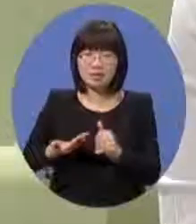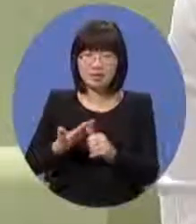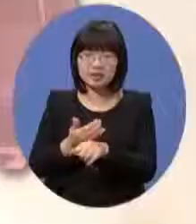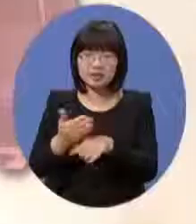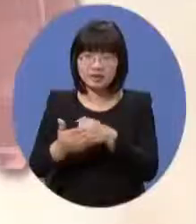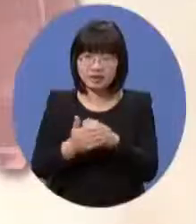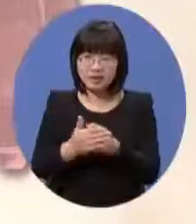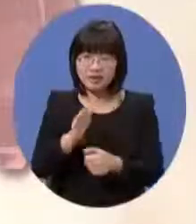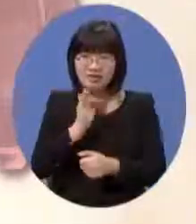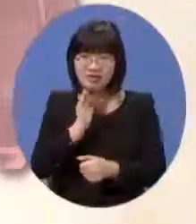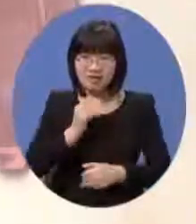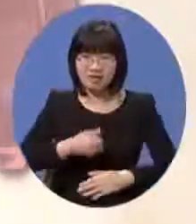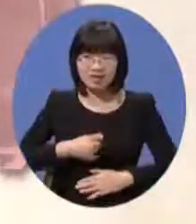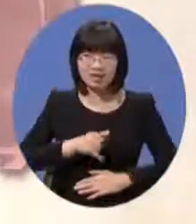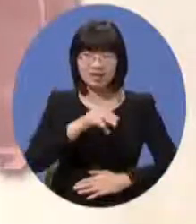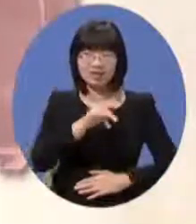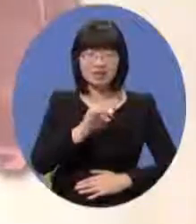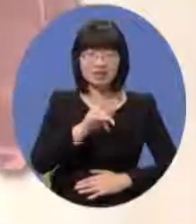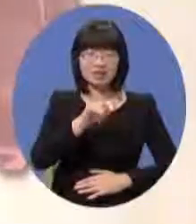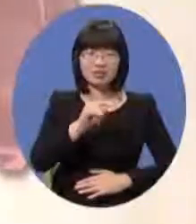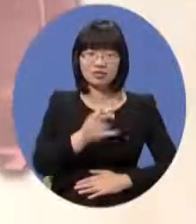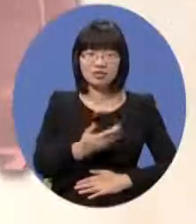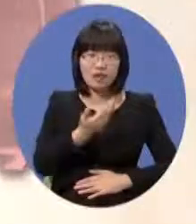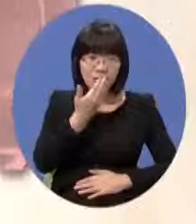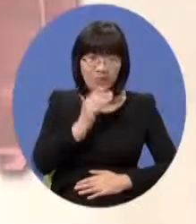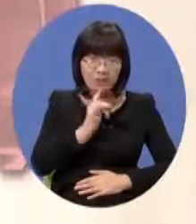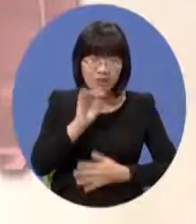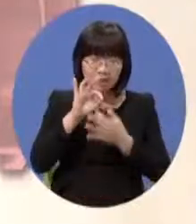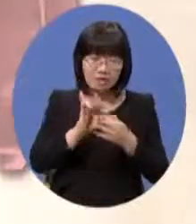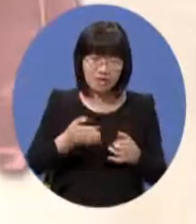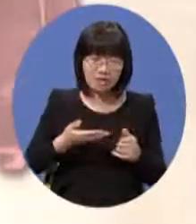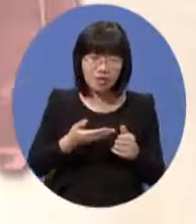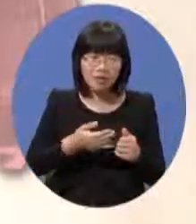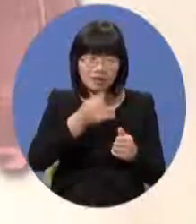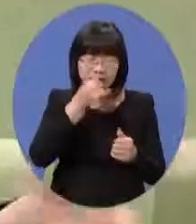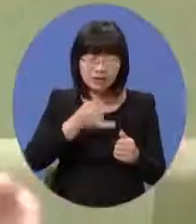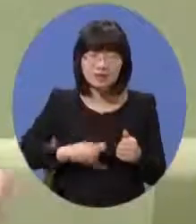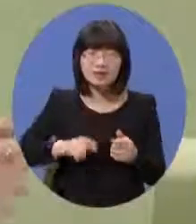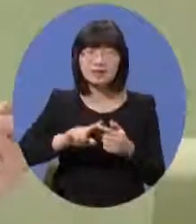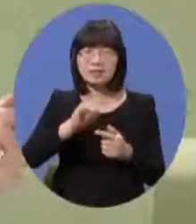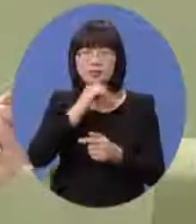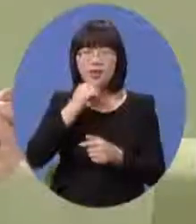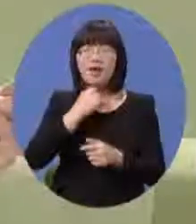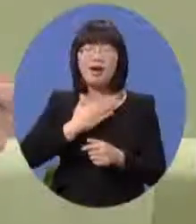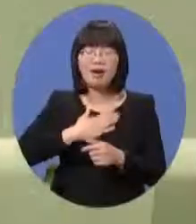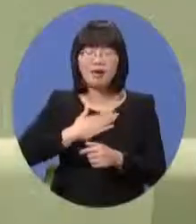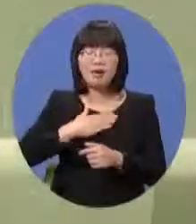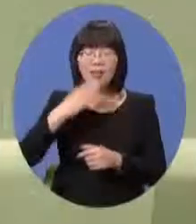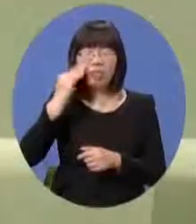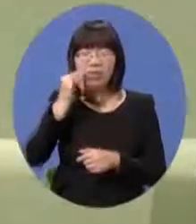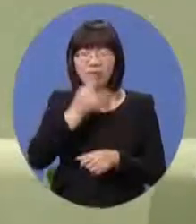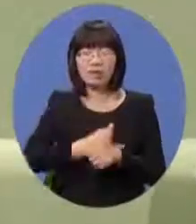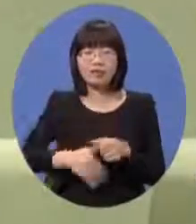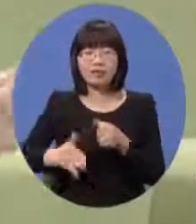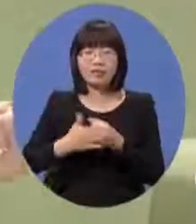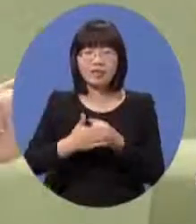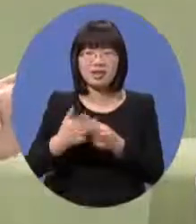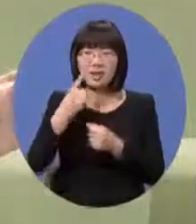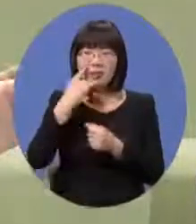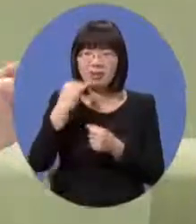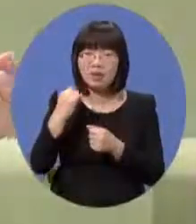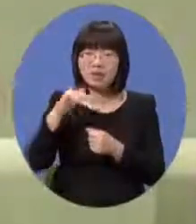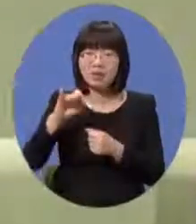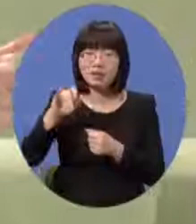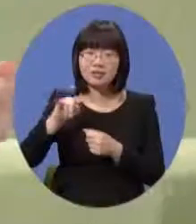청국장. 아이가 청국장을 네. 먹어요? 그럼요. 청국장도 계속 먹이다 보면 네. 아이들이 그 맛을 알게 돼요. 이 엄마